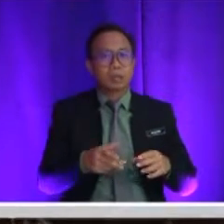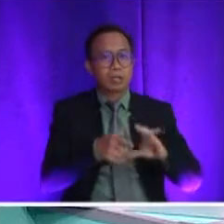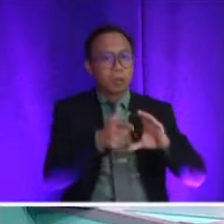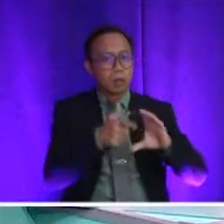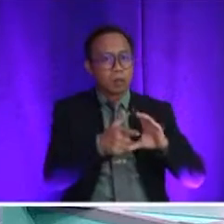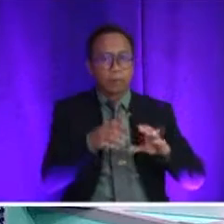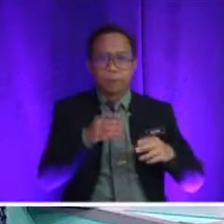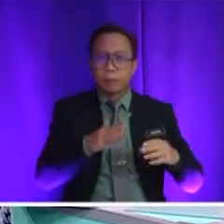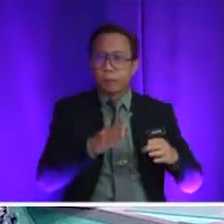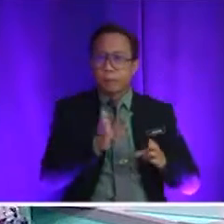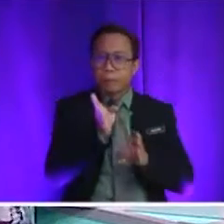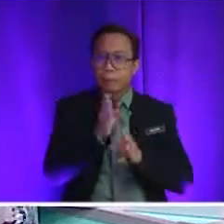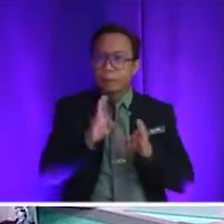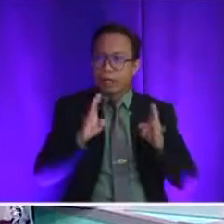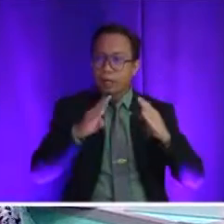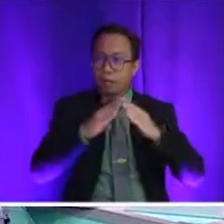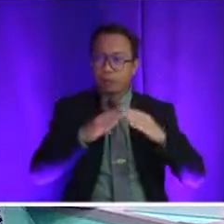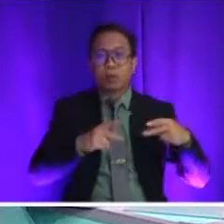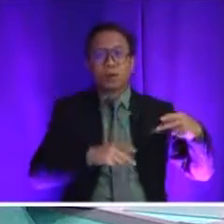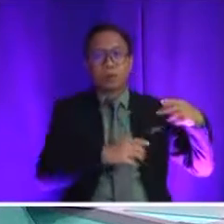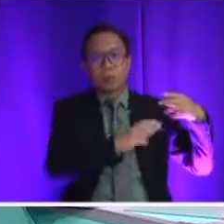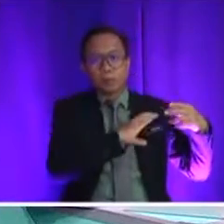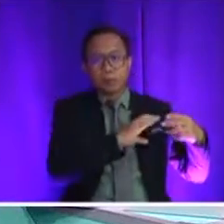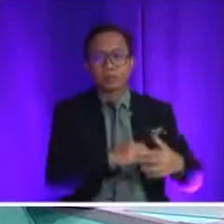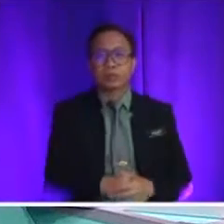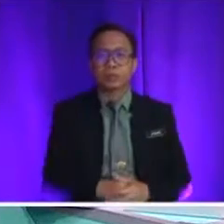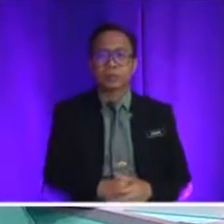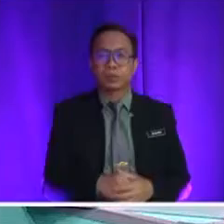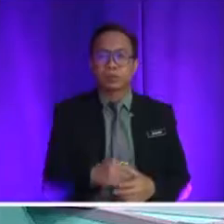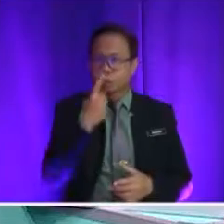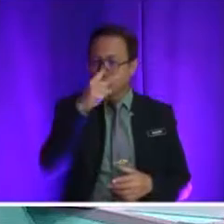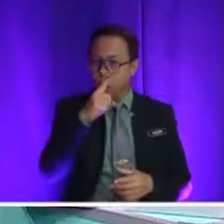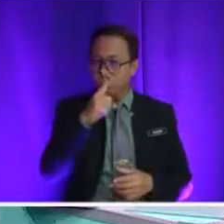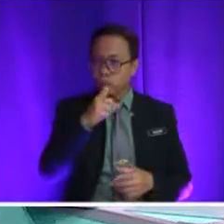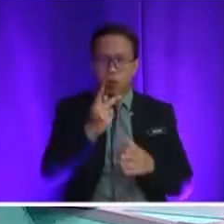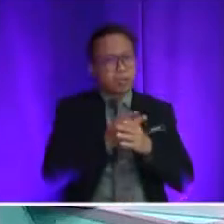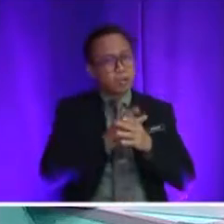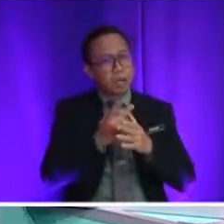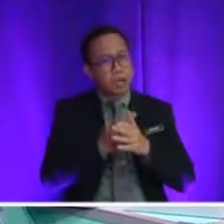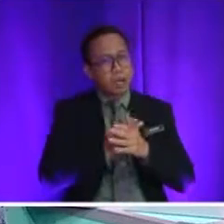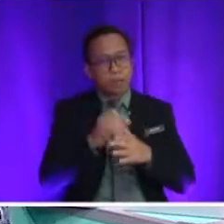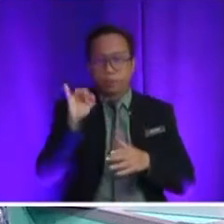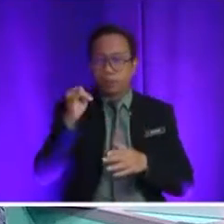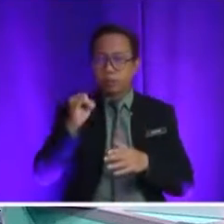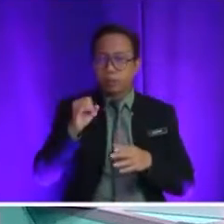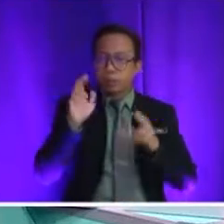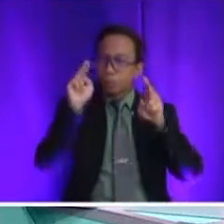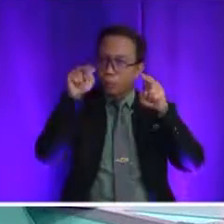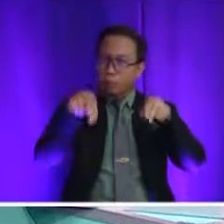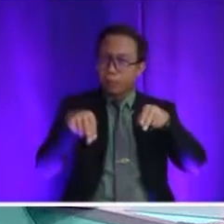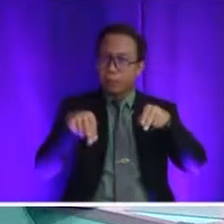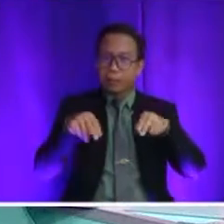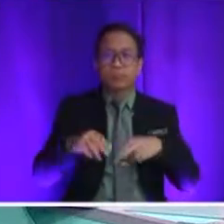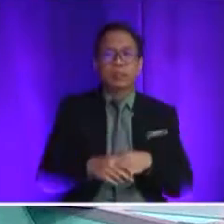polip nah tindakan ini dilakukan untuk Mencetuskan keadaan huru-hara dan menunjukkan ketidak upaya and kerajaan kalau